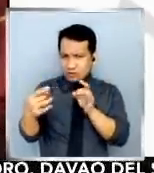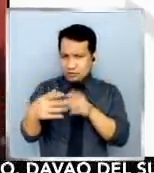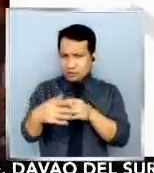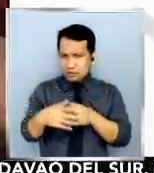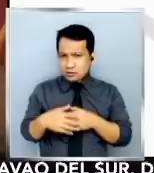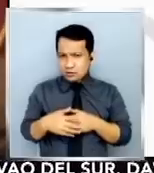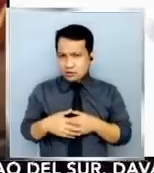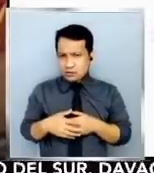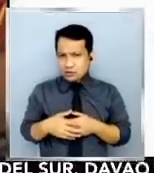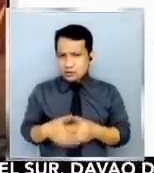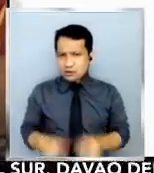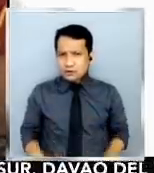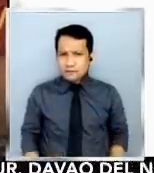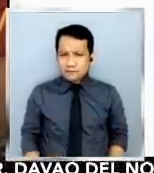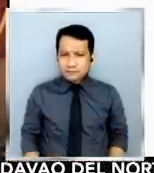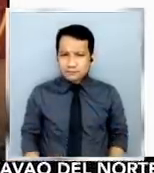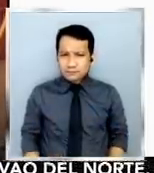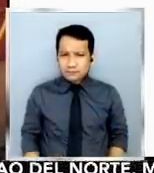Ha!